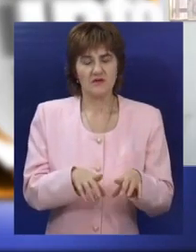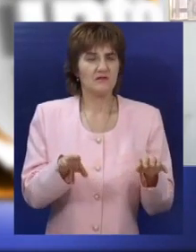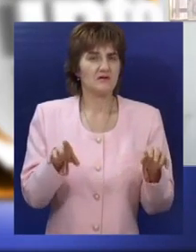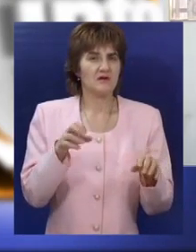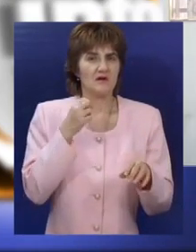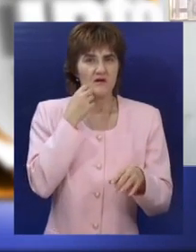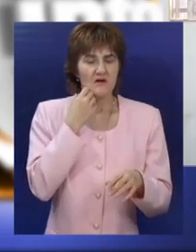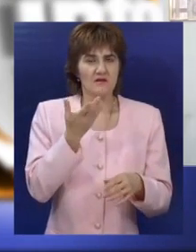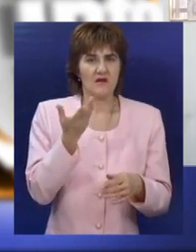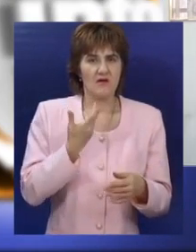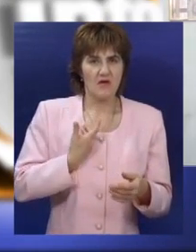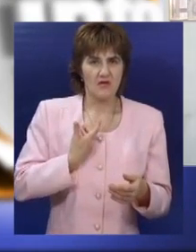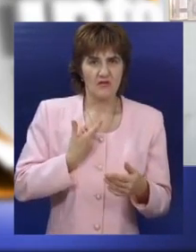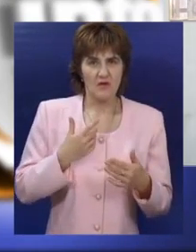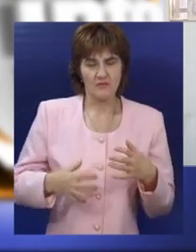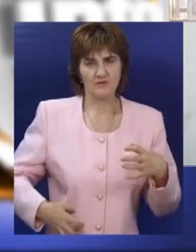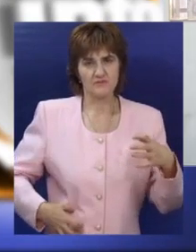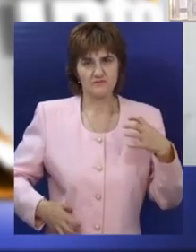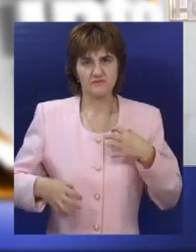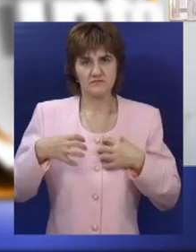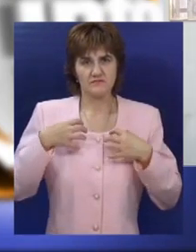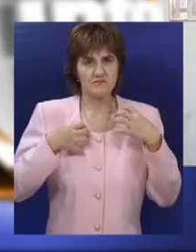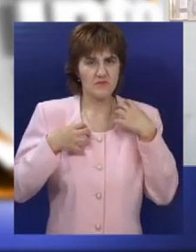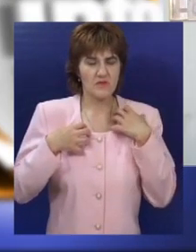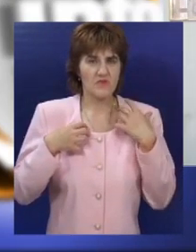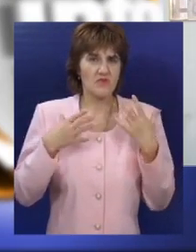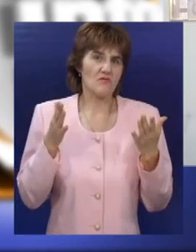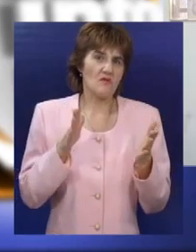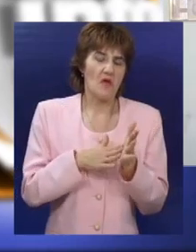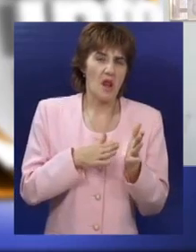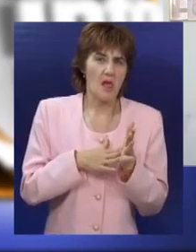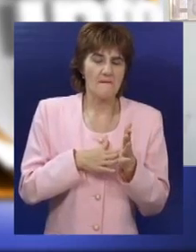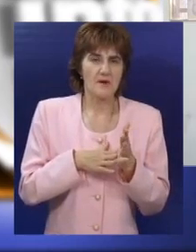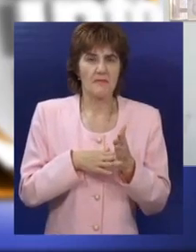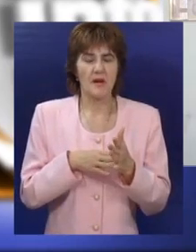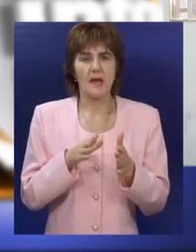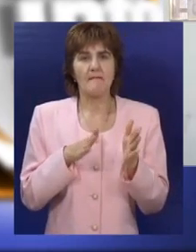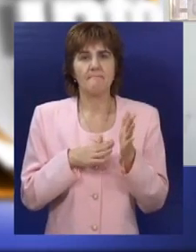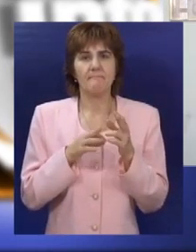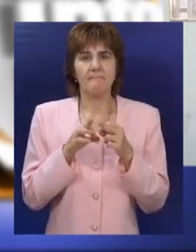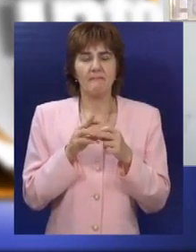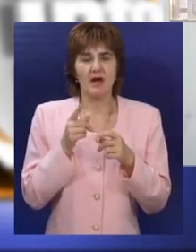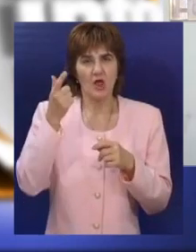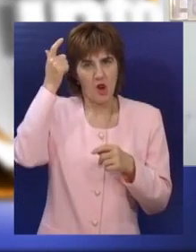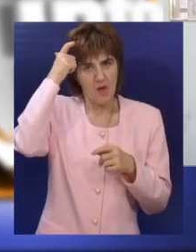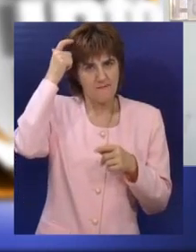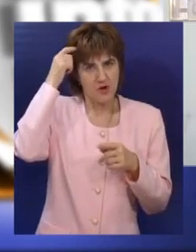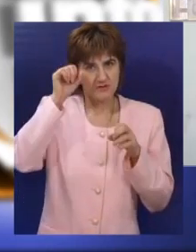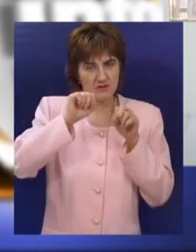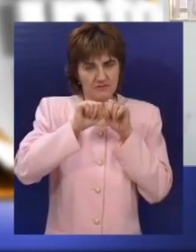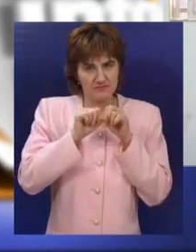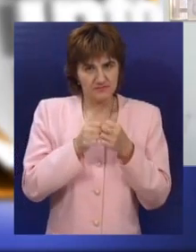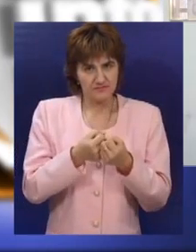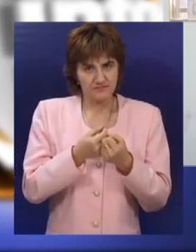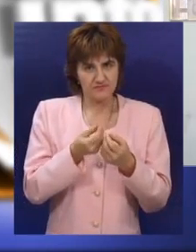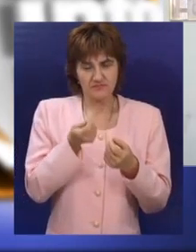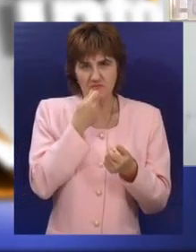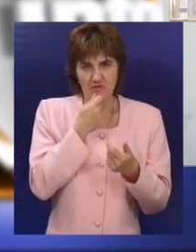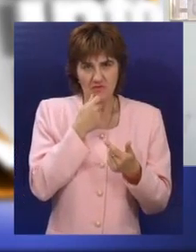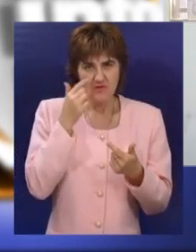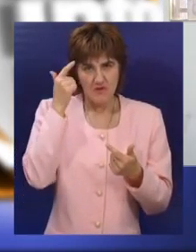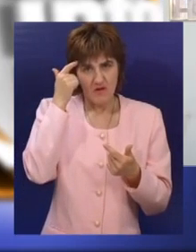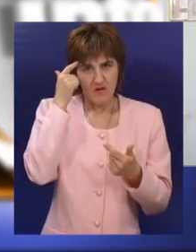različite droge počinju od nekog organa. Naprimjer, marihuana utiče ponajviše na mozak čovjeka, utiče